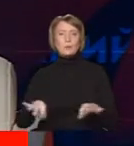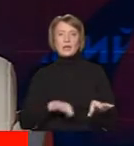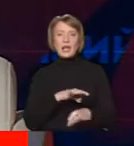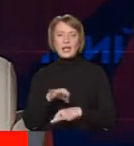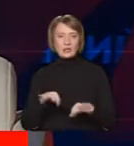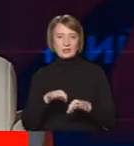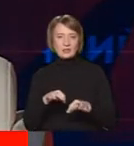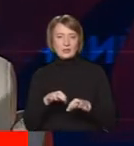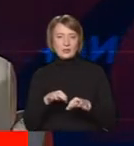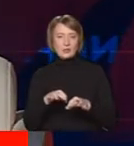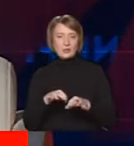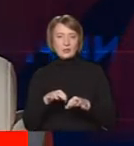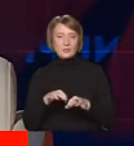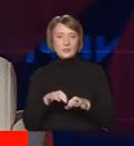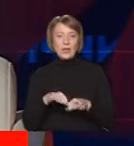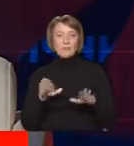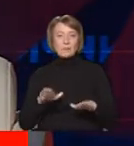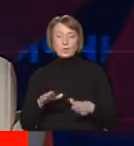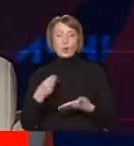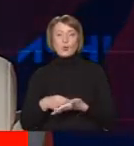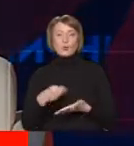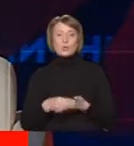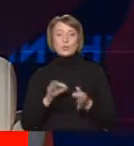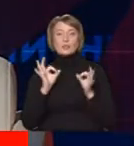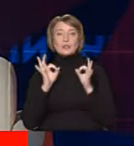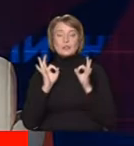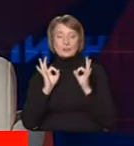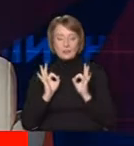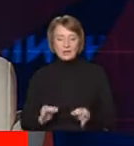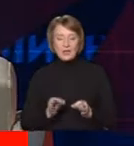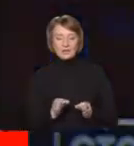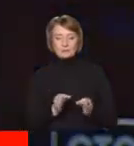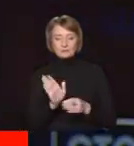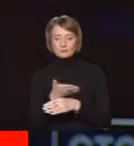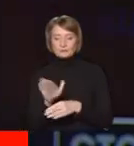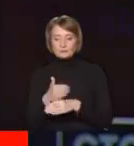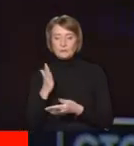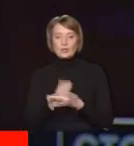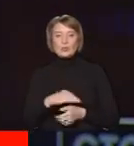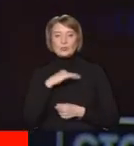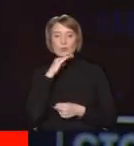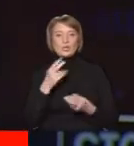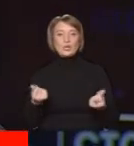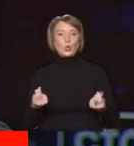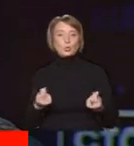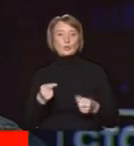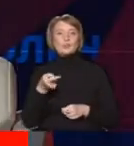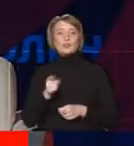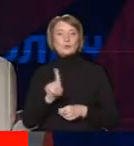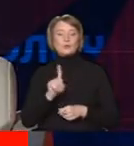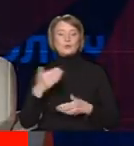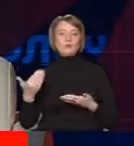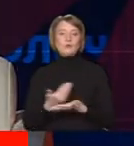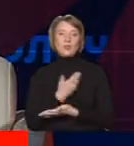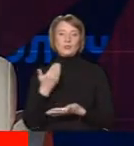які є непріоритетними. Так от, в міському бюджеті, насправді, якщо правильно пріоритизувати видатки, є достатньо коштів для того, щоб